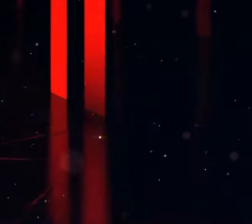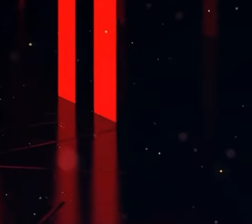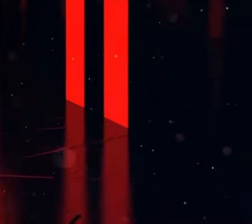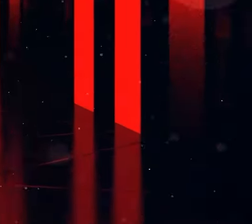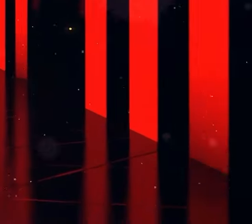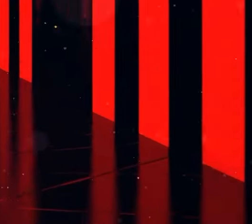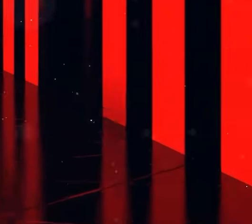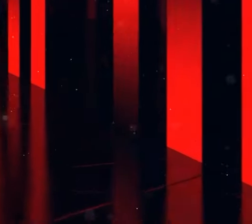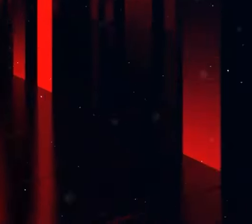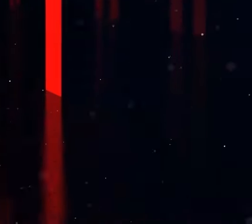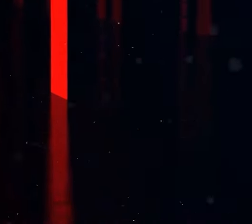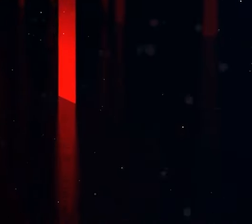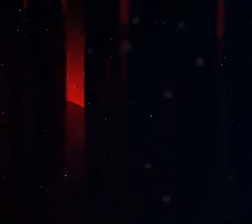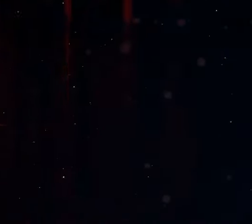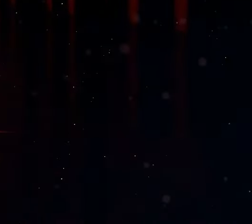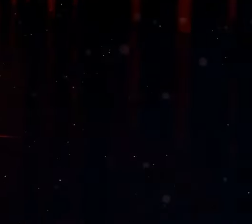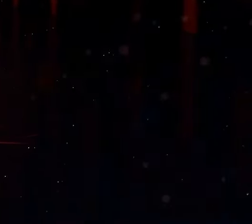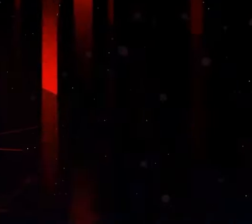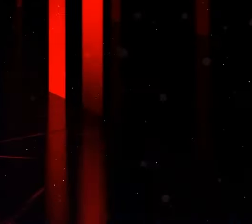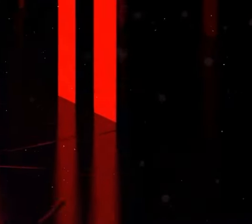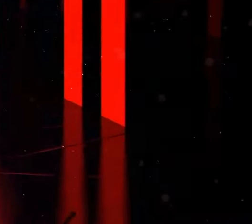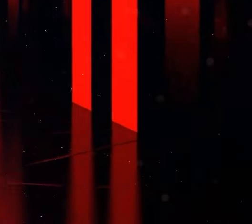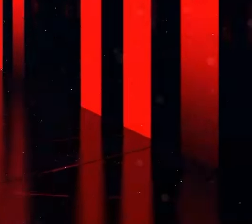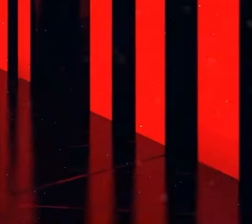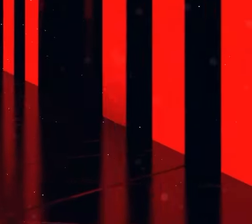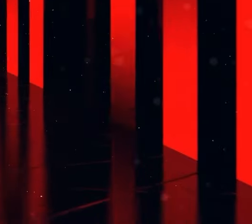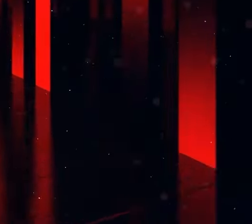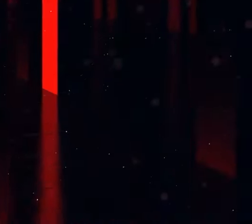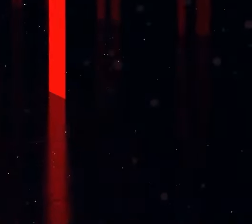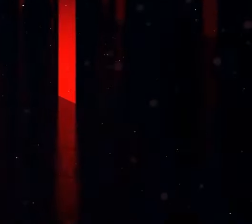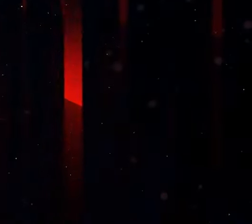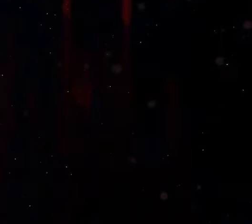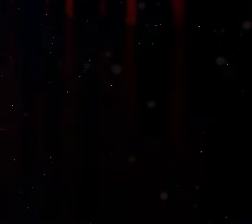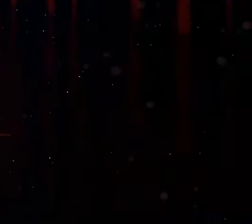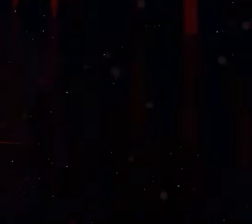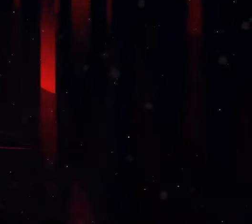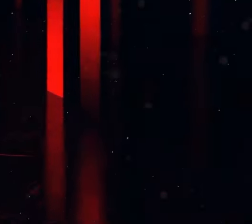Oh,